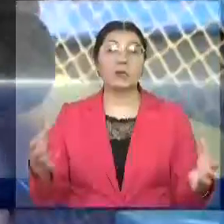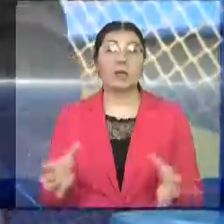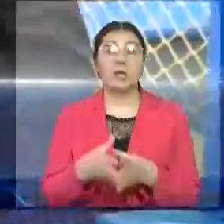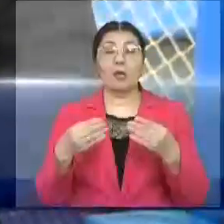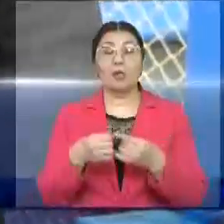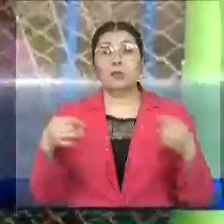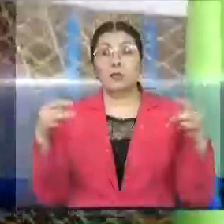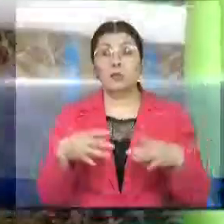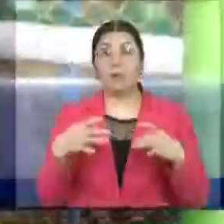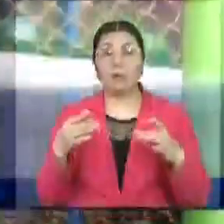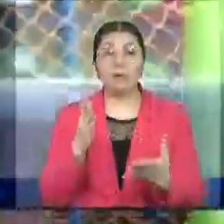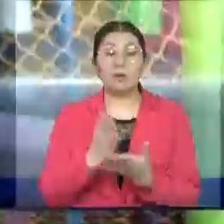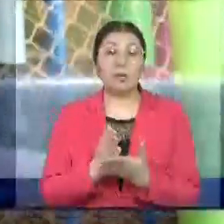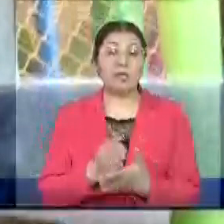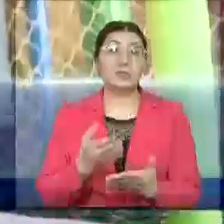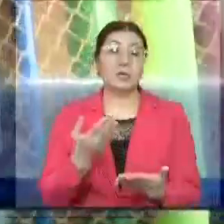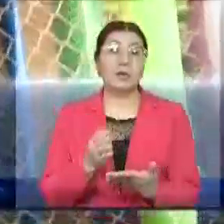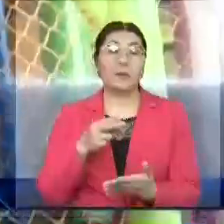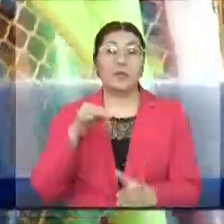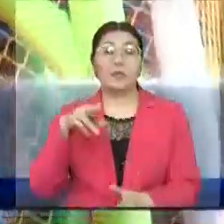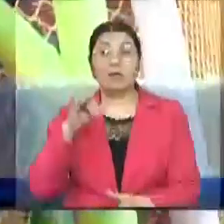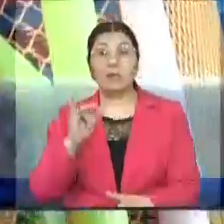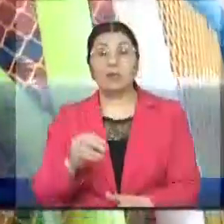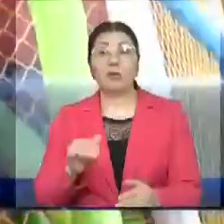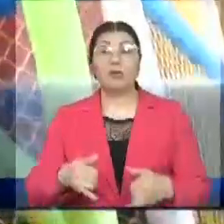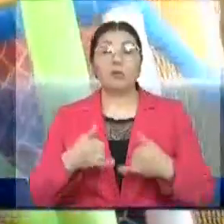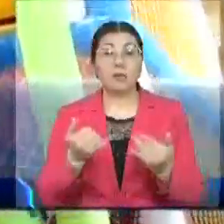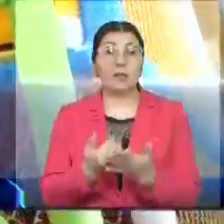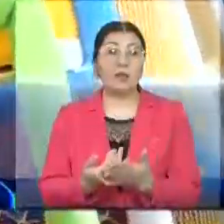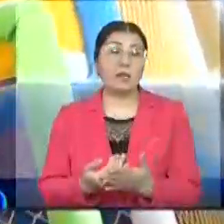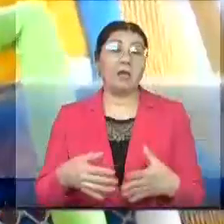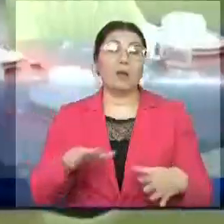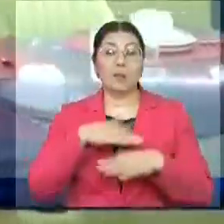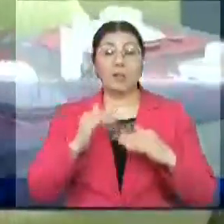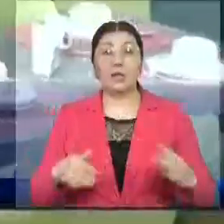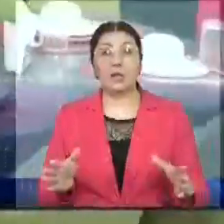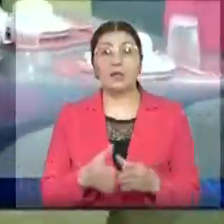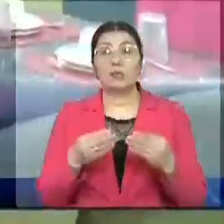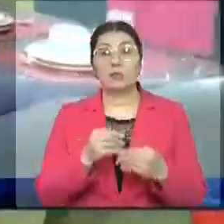Здесь предусмотрены скидки для именинников, а также многодетных семей и особых детей.